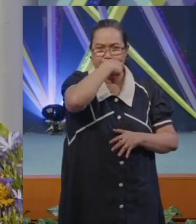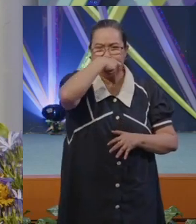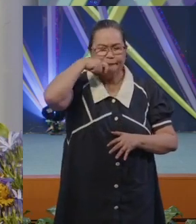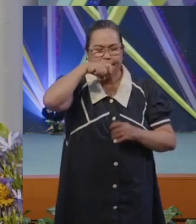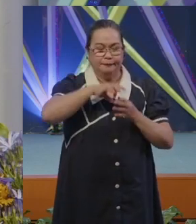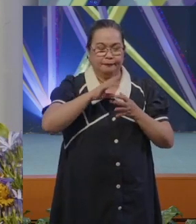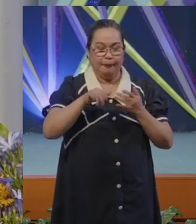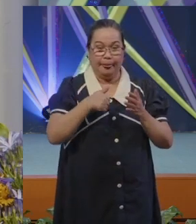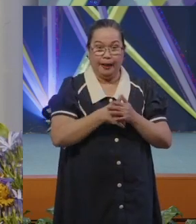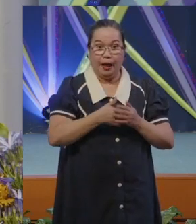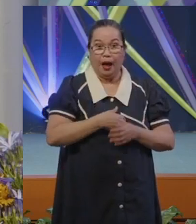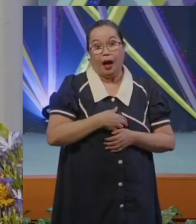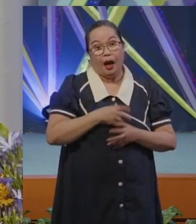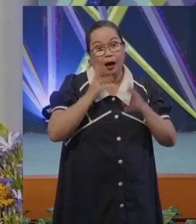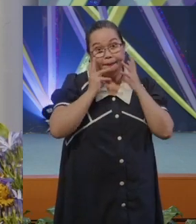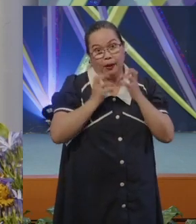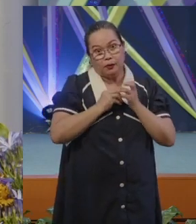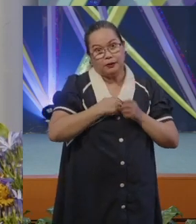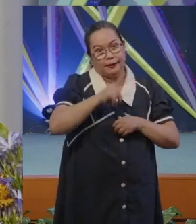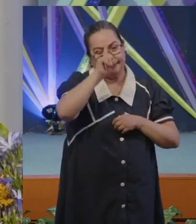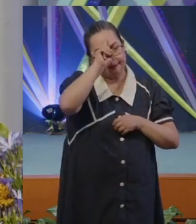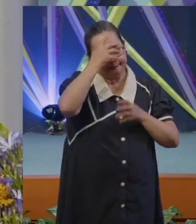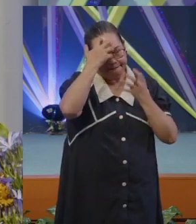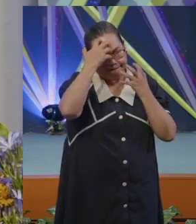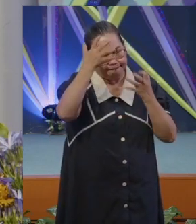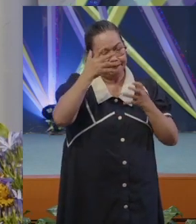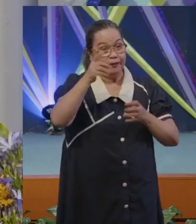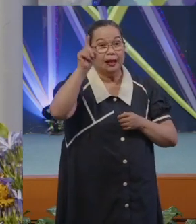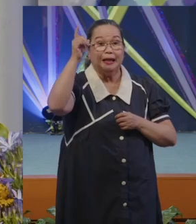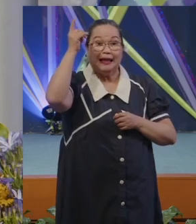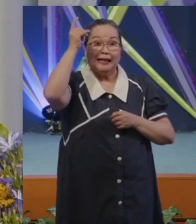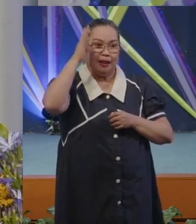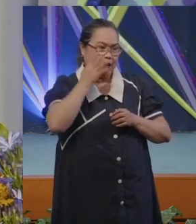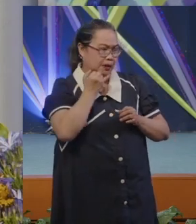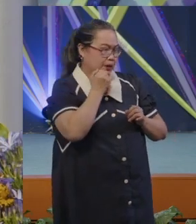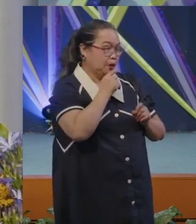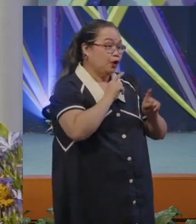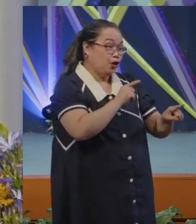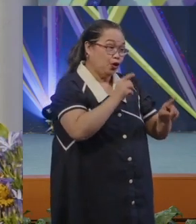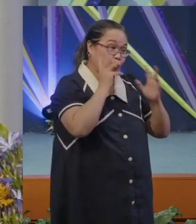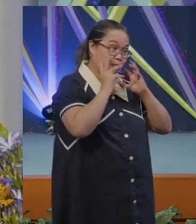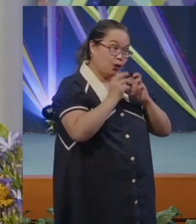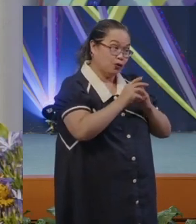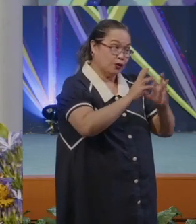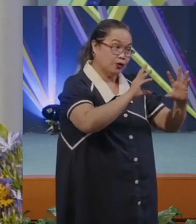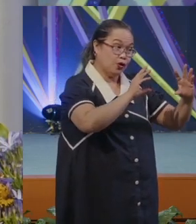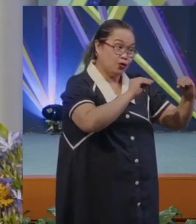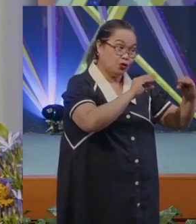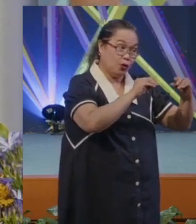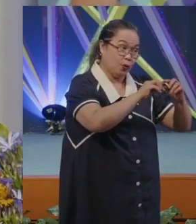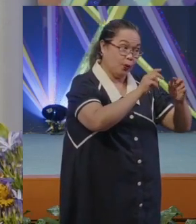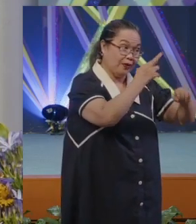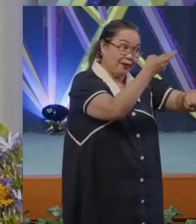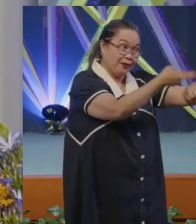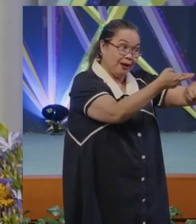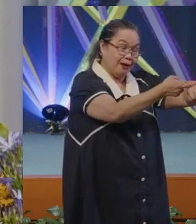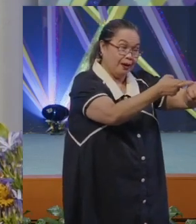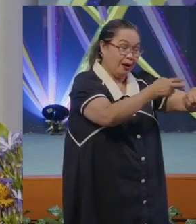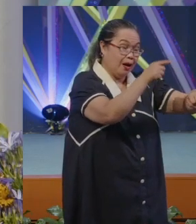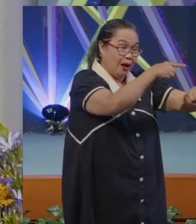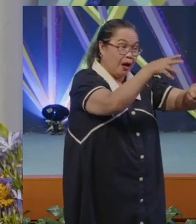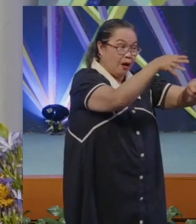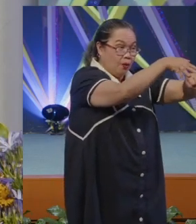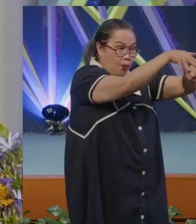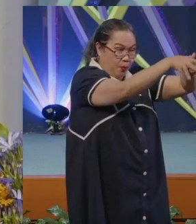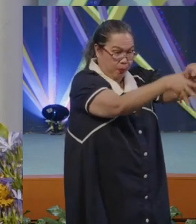doon, nag-init ang ulo niya, nagbigay ng instruction ng Diyos sa kanya, nakausapin mo yung bato, at magmula sa bato na yan,